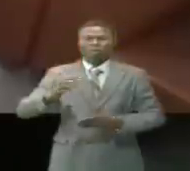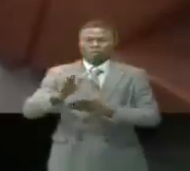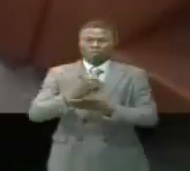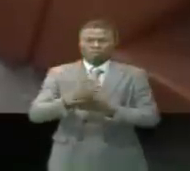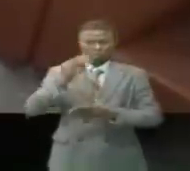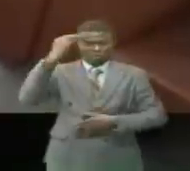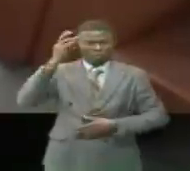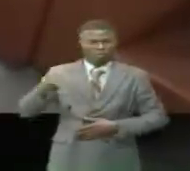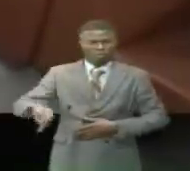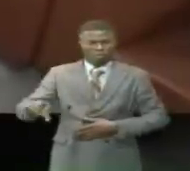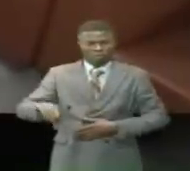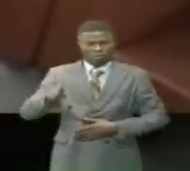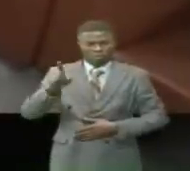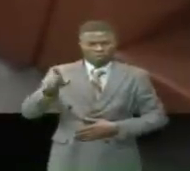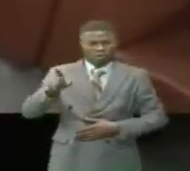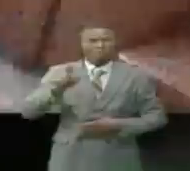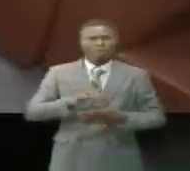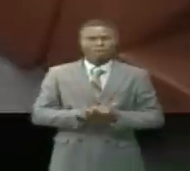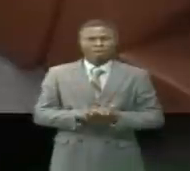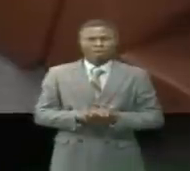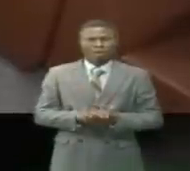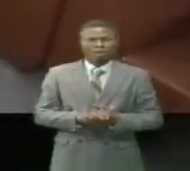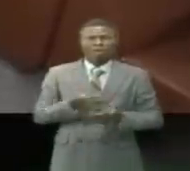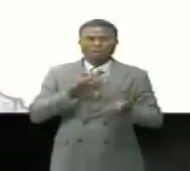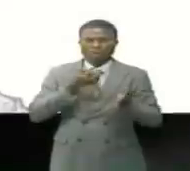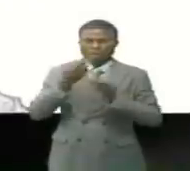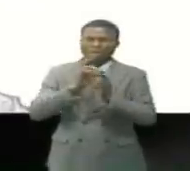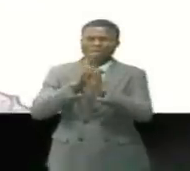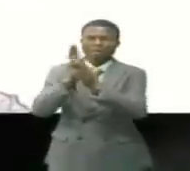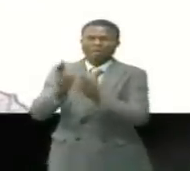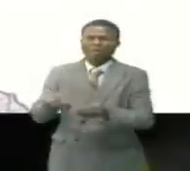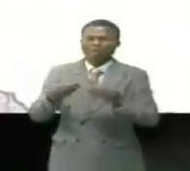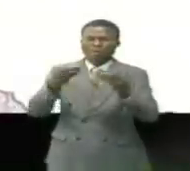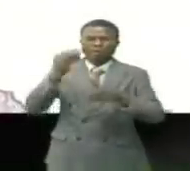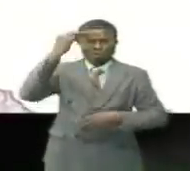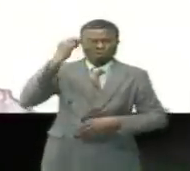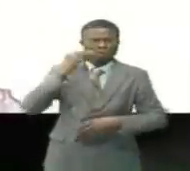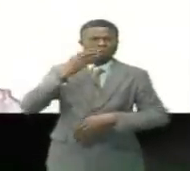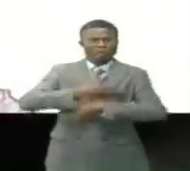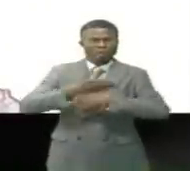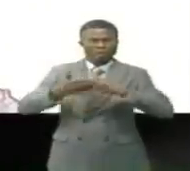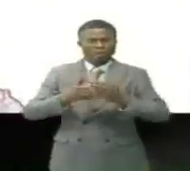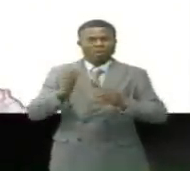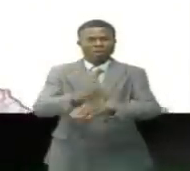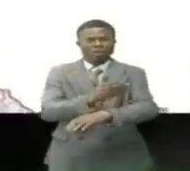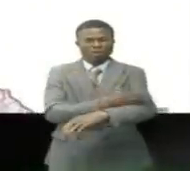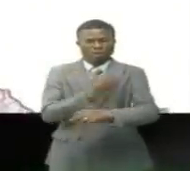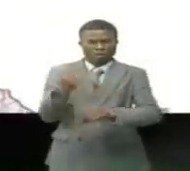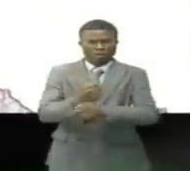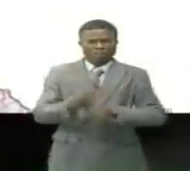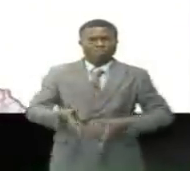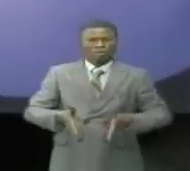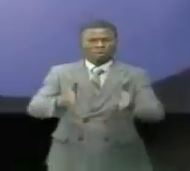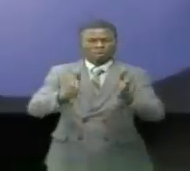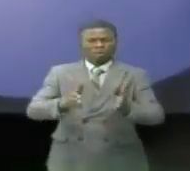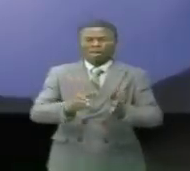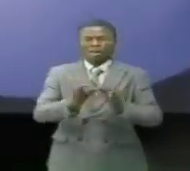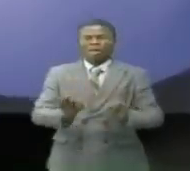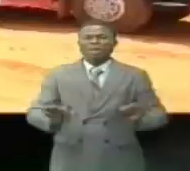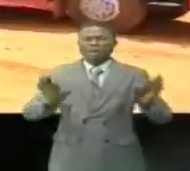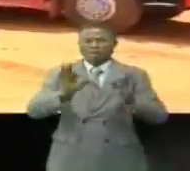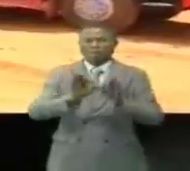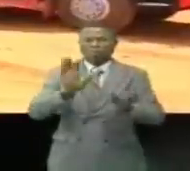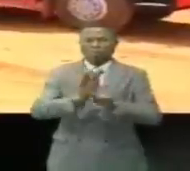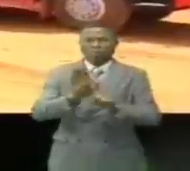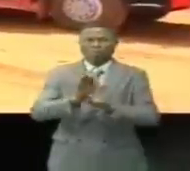Le ministre provincial Miguel Katem Kachal a fait part au patron des ITP en RDC de l'évolution des travaux sur cette route d'intérêt économique et